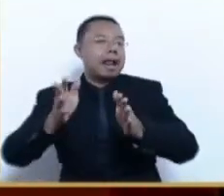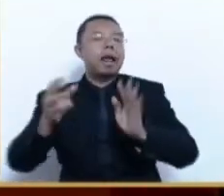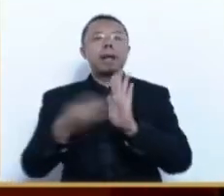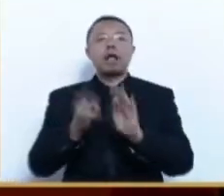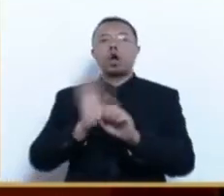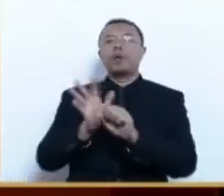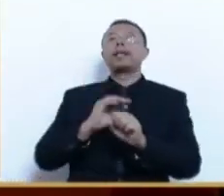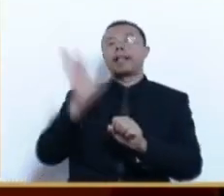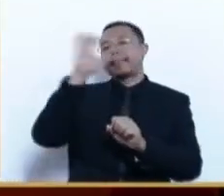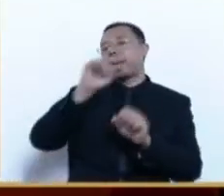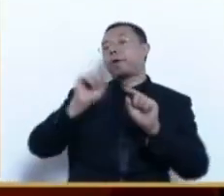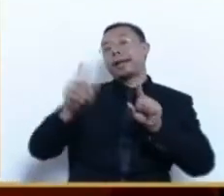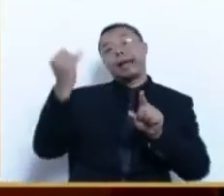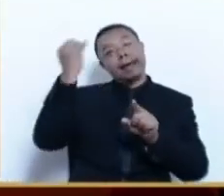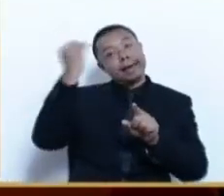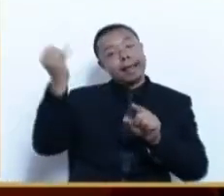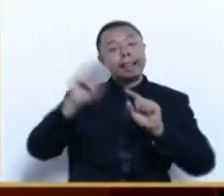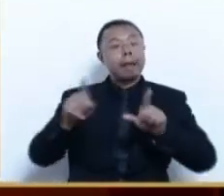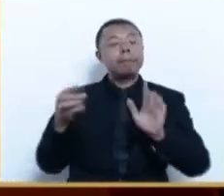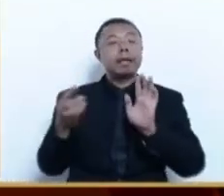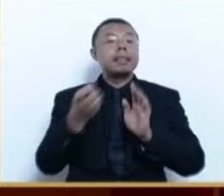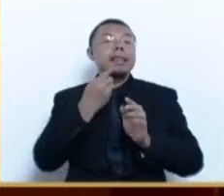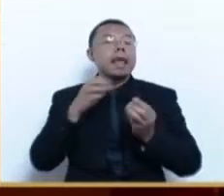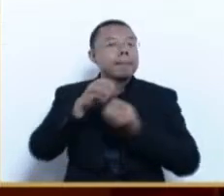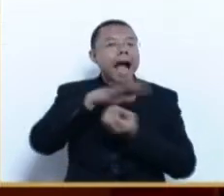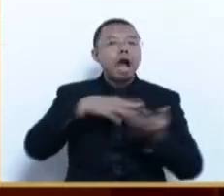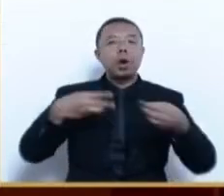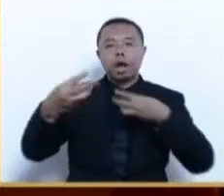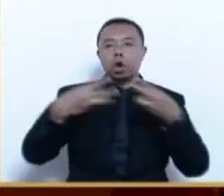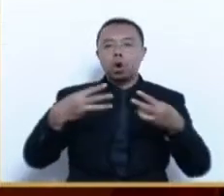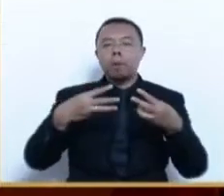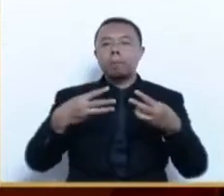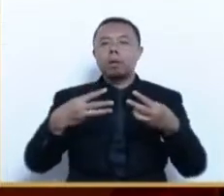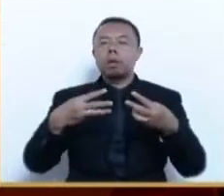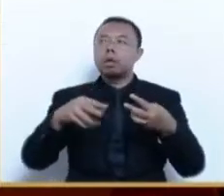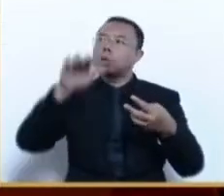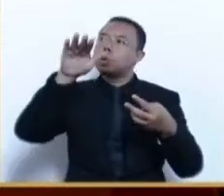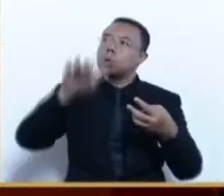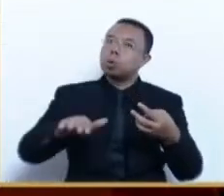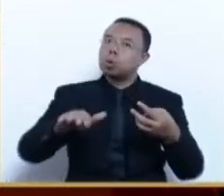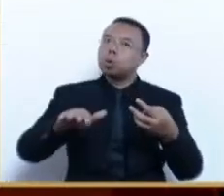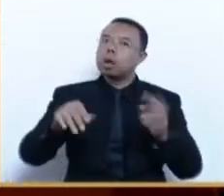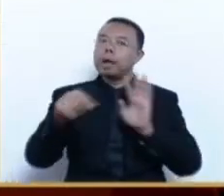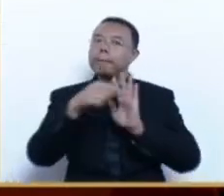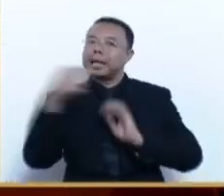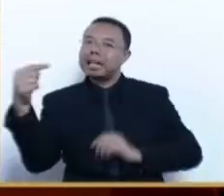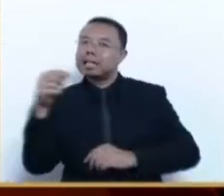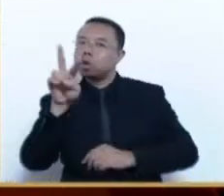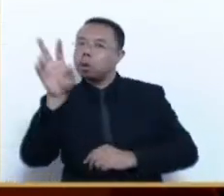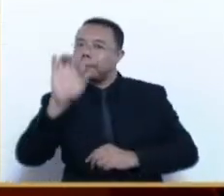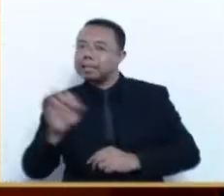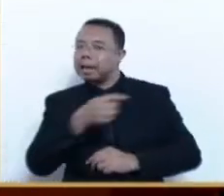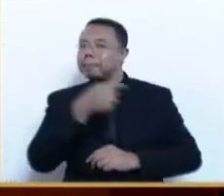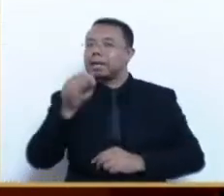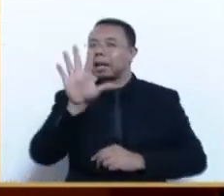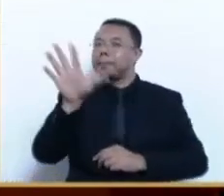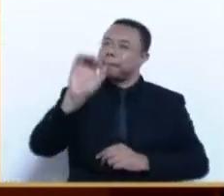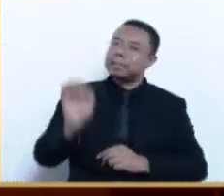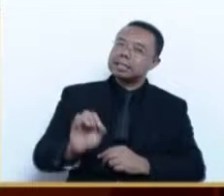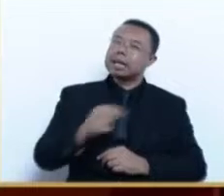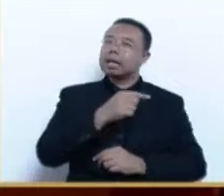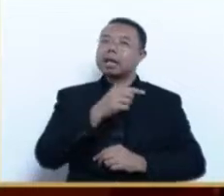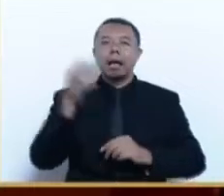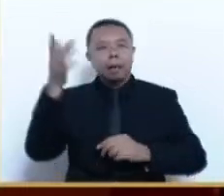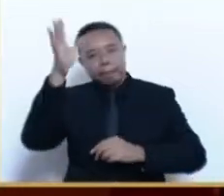covid kita bisa beda pendapat tapi mempengaruhi ekonomi ekonomi turun minus 2% minus 5%